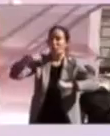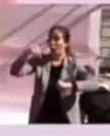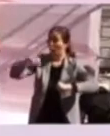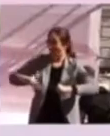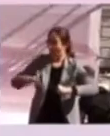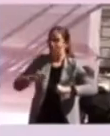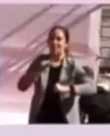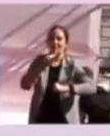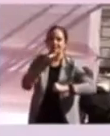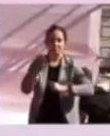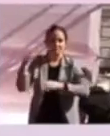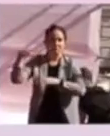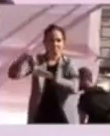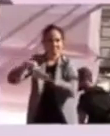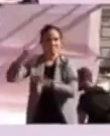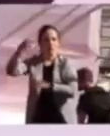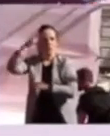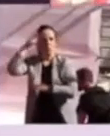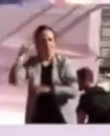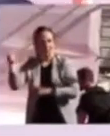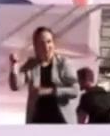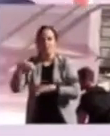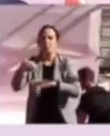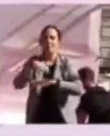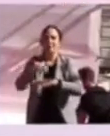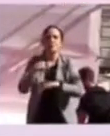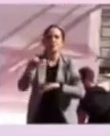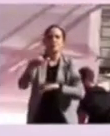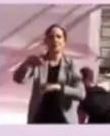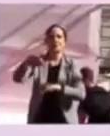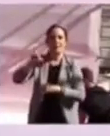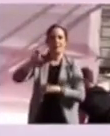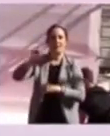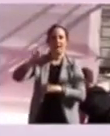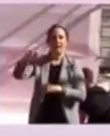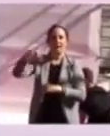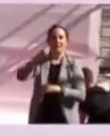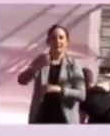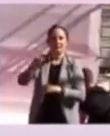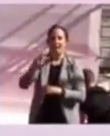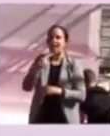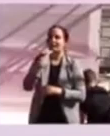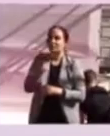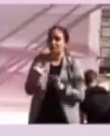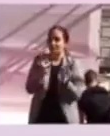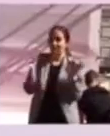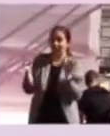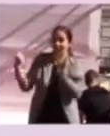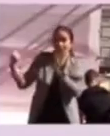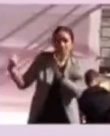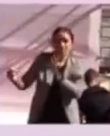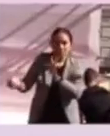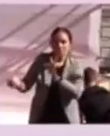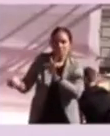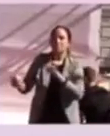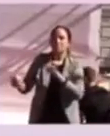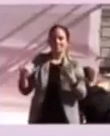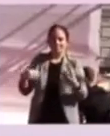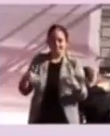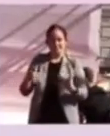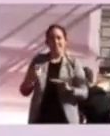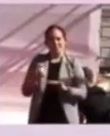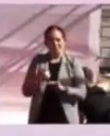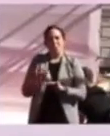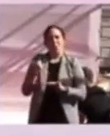governo che dice le cose che ha detto è una cosa importante no noi